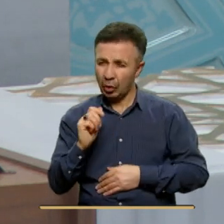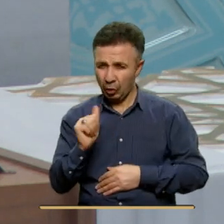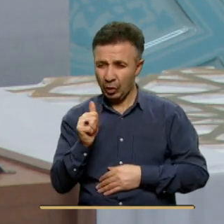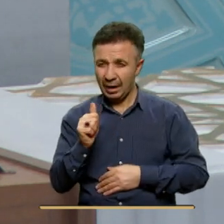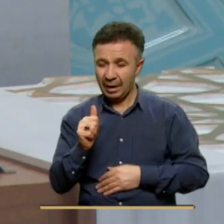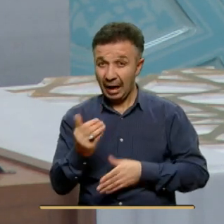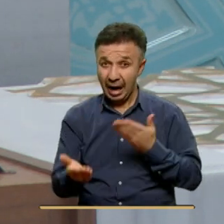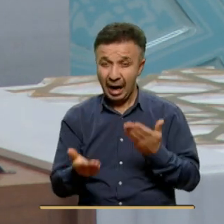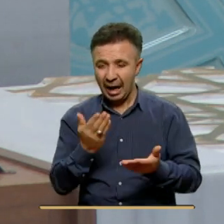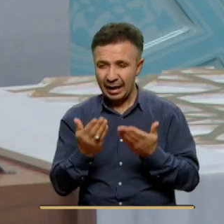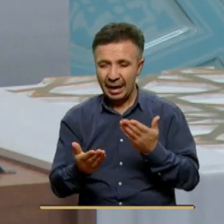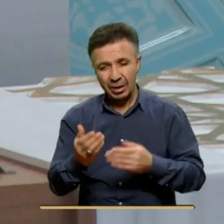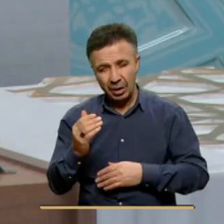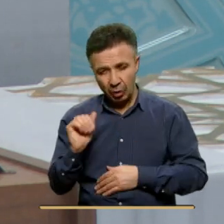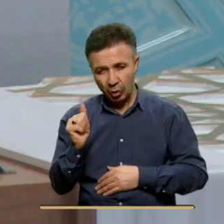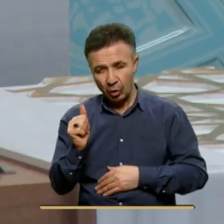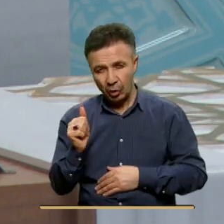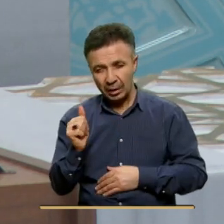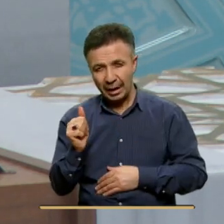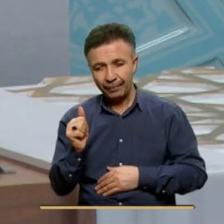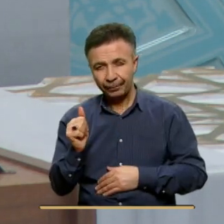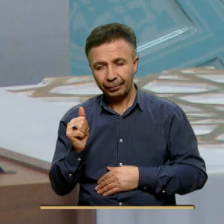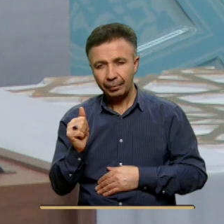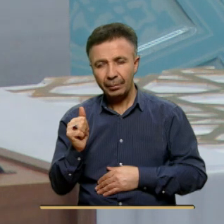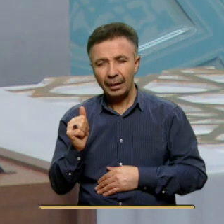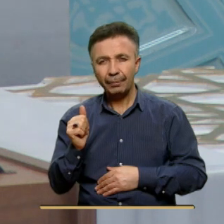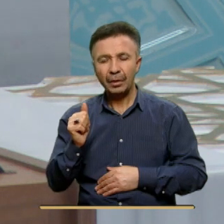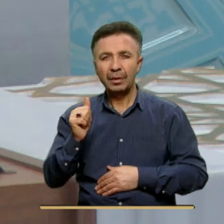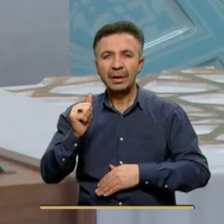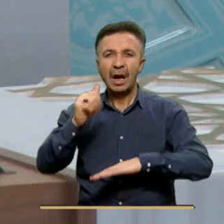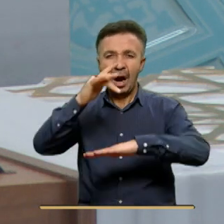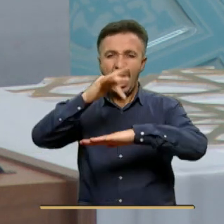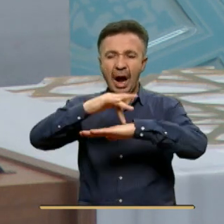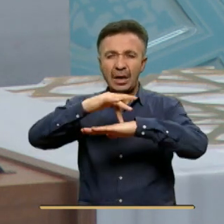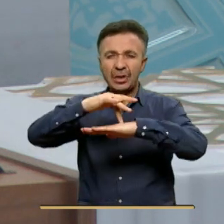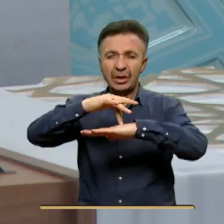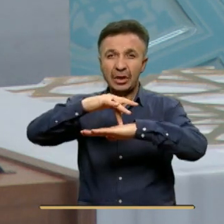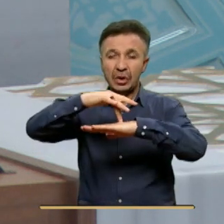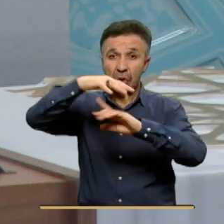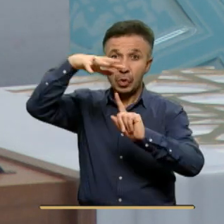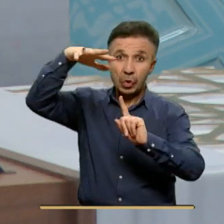bizleri arşının gölgesinde gölgelenen şerefli kullarından,